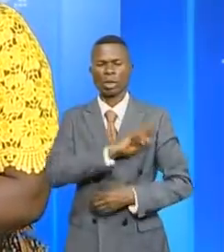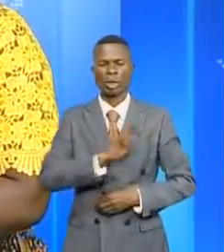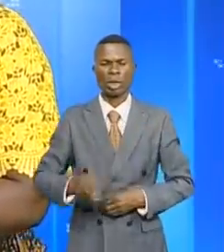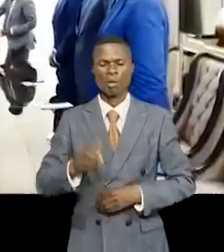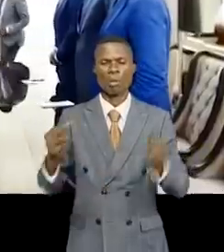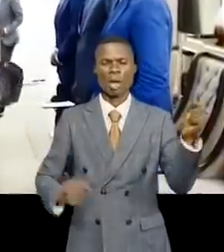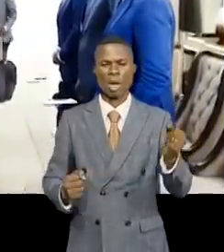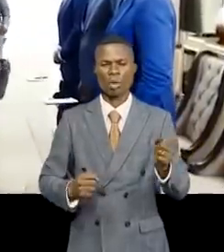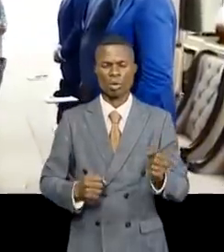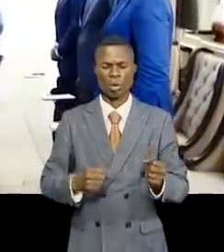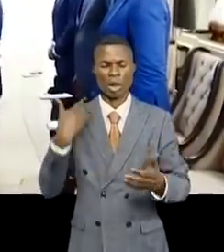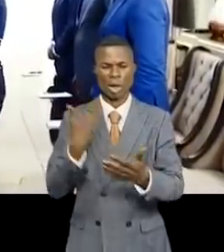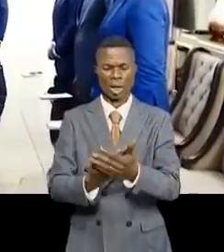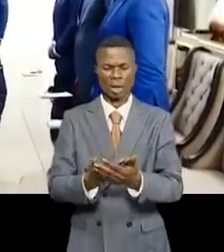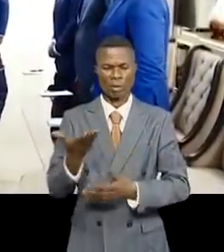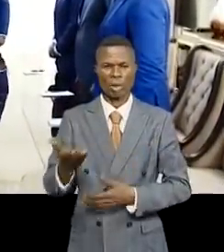d'Angola.